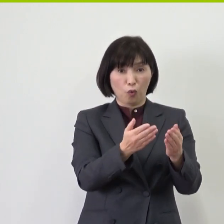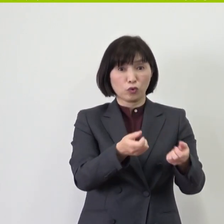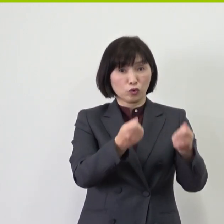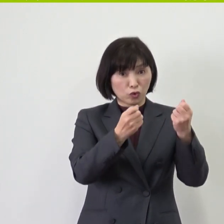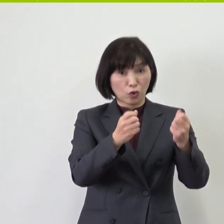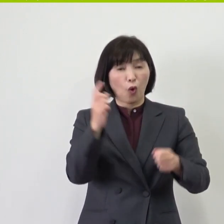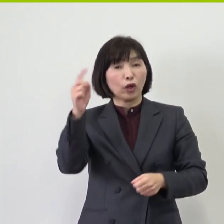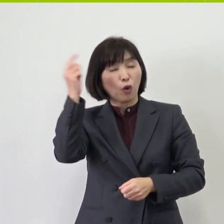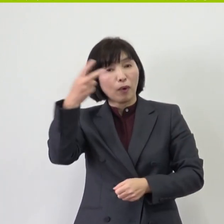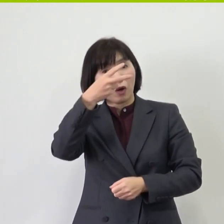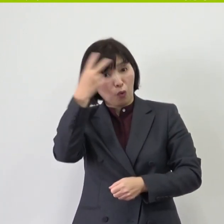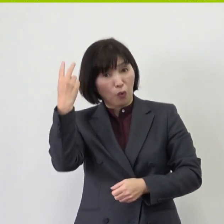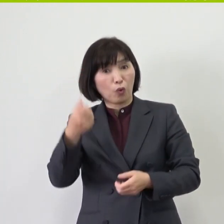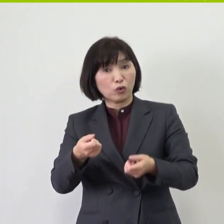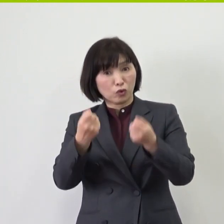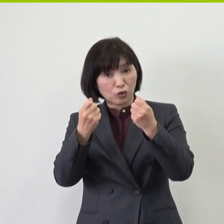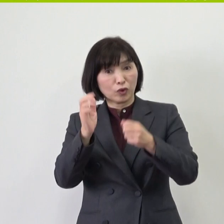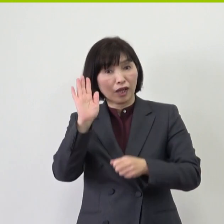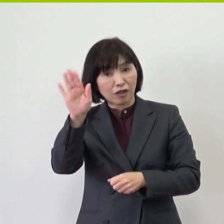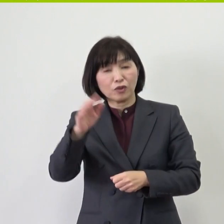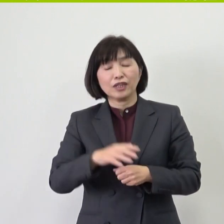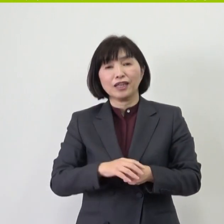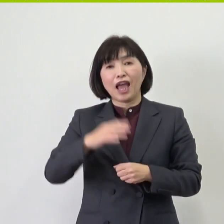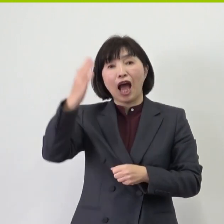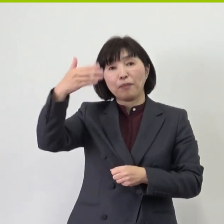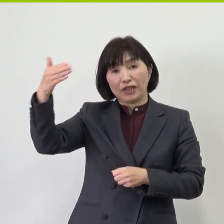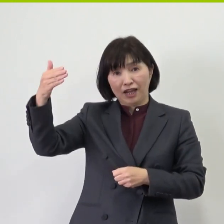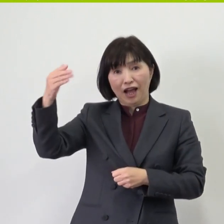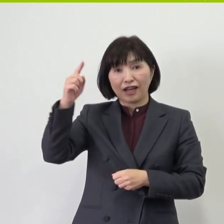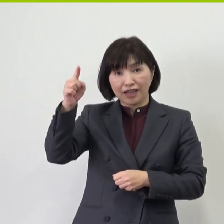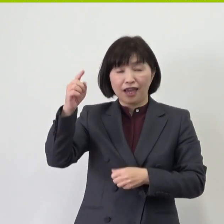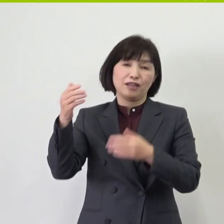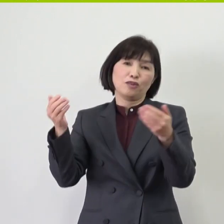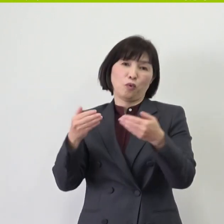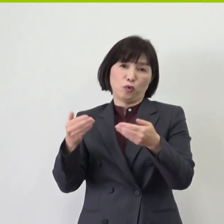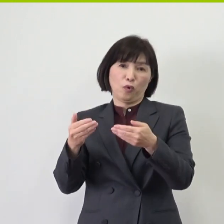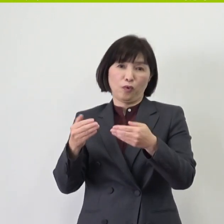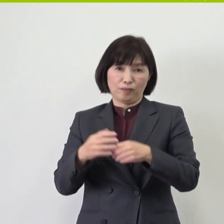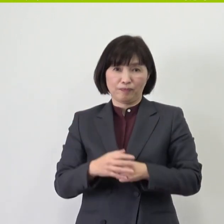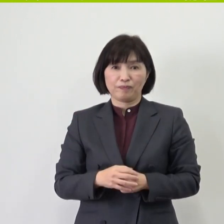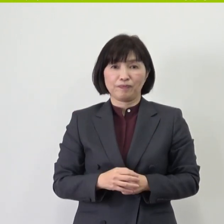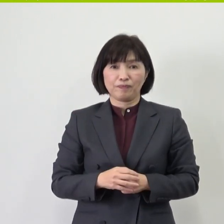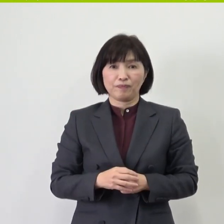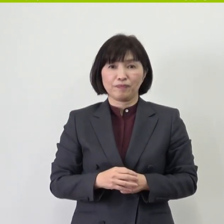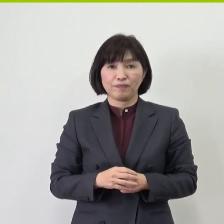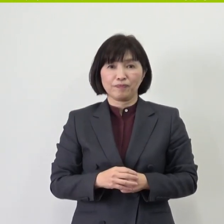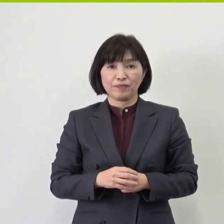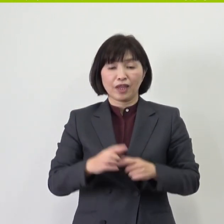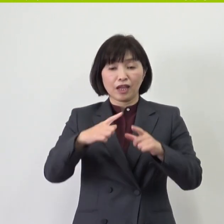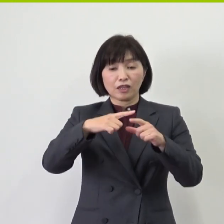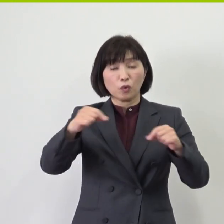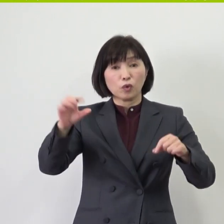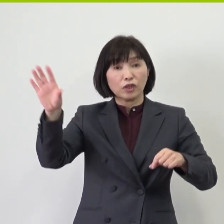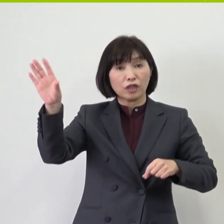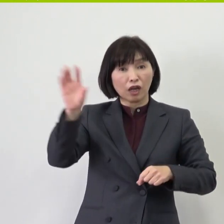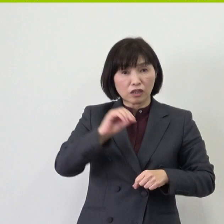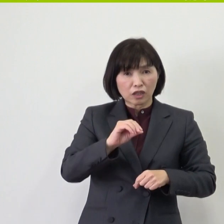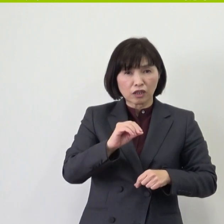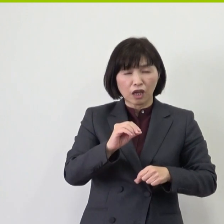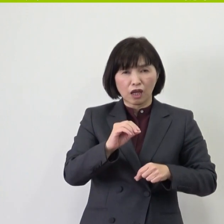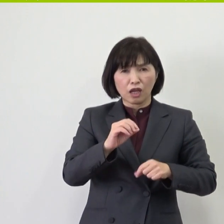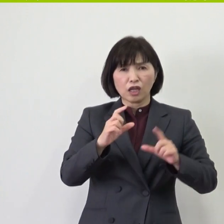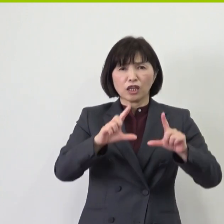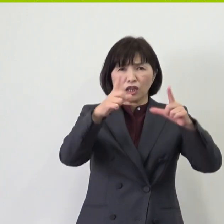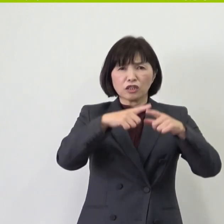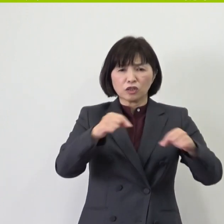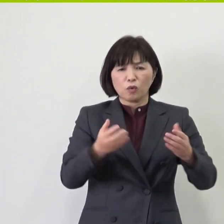高校で、育ちまして、その後アメリカシリコンバレーで働いておりました。帰国して東